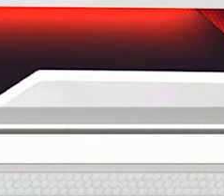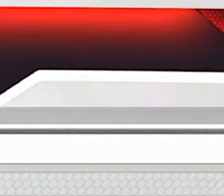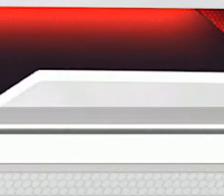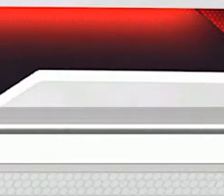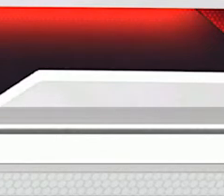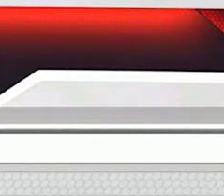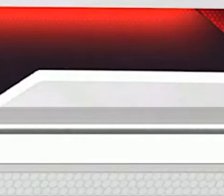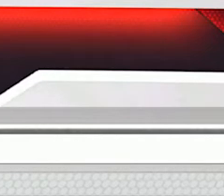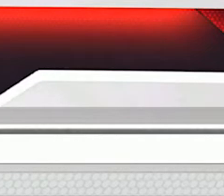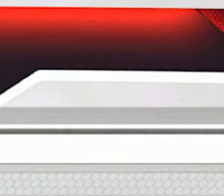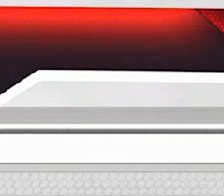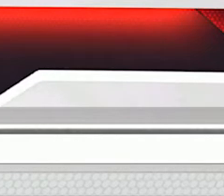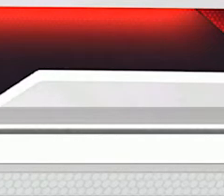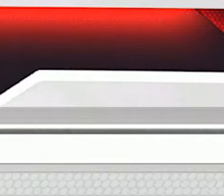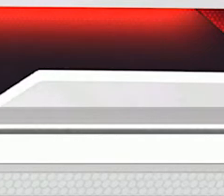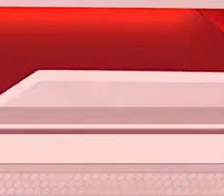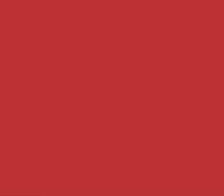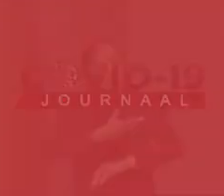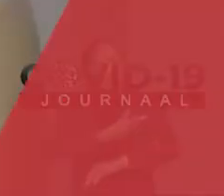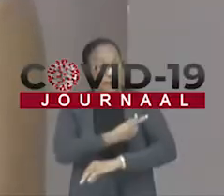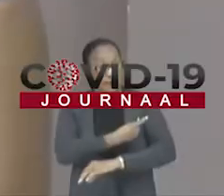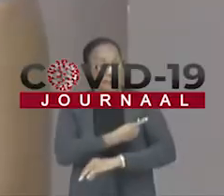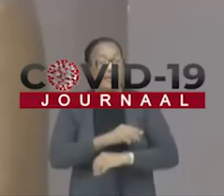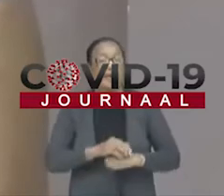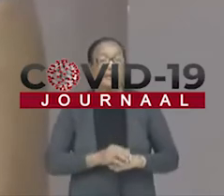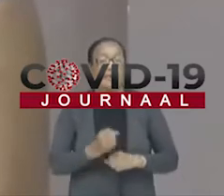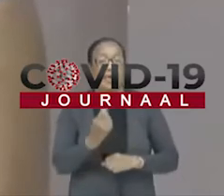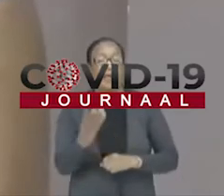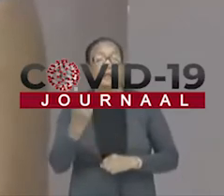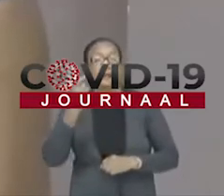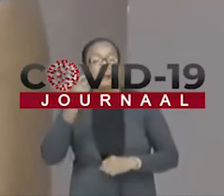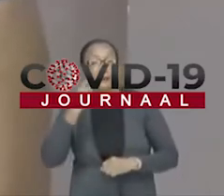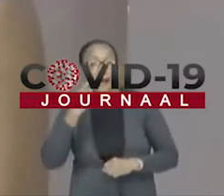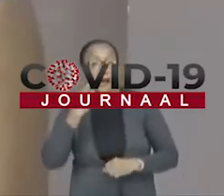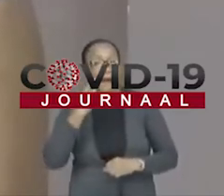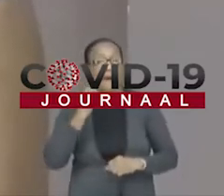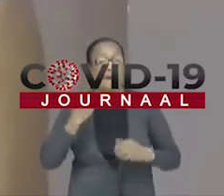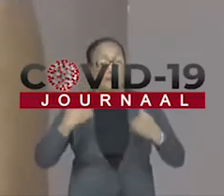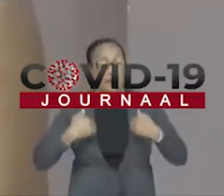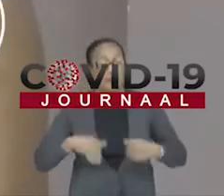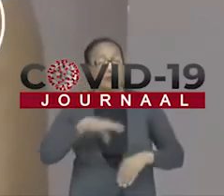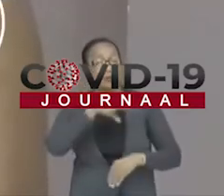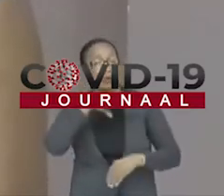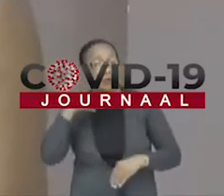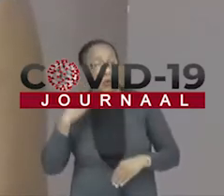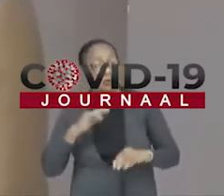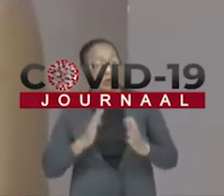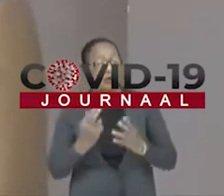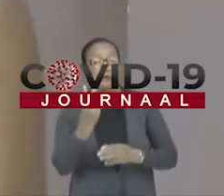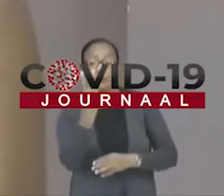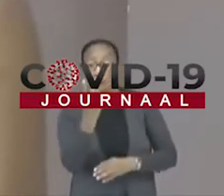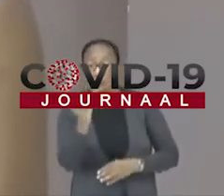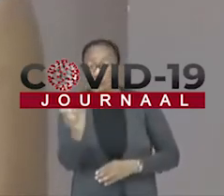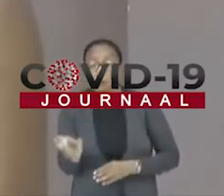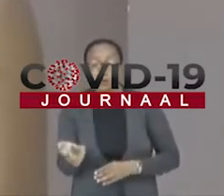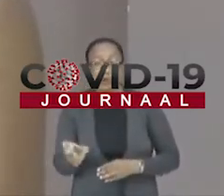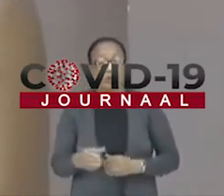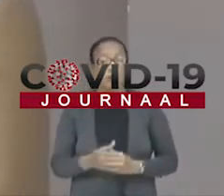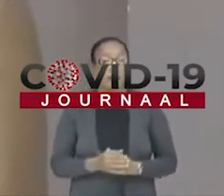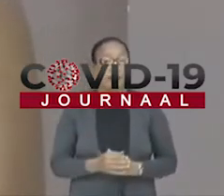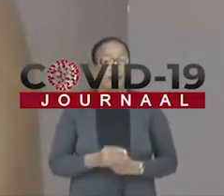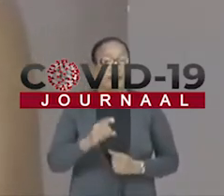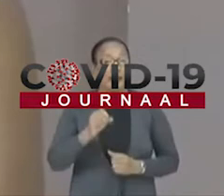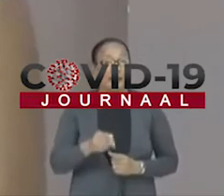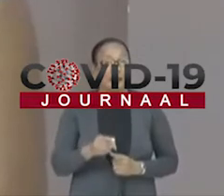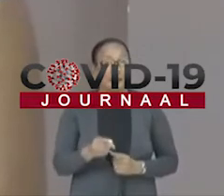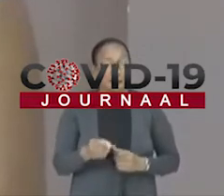geldende maatregelen, de Mohana-maatregelen. Dagelijks overlijden minimaal 2 personen aan het COVID-19-virus. En dat is voor